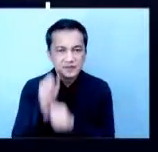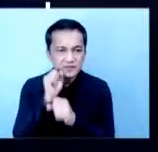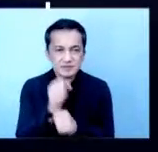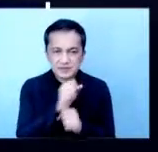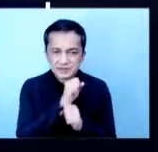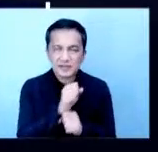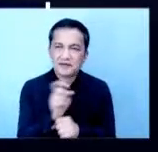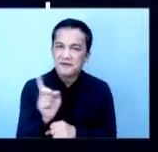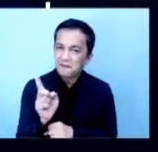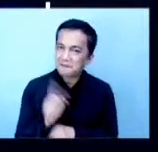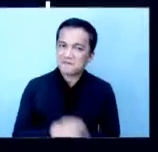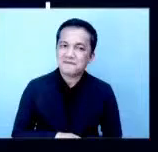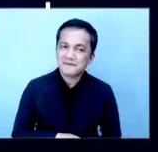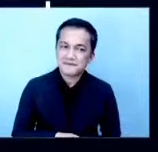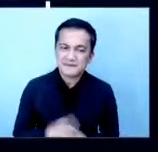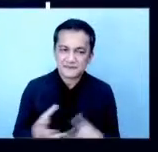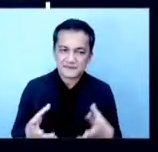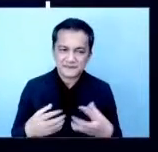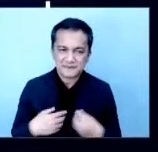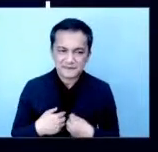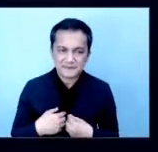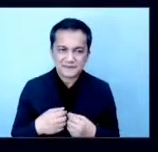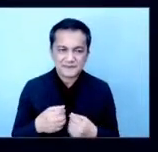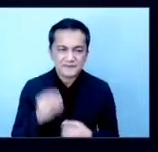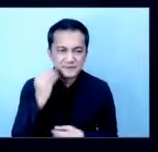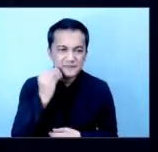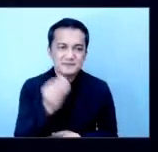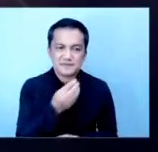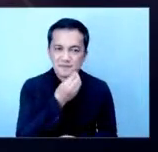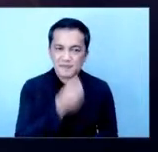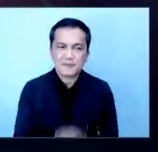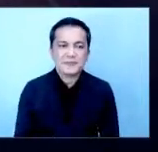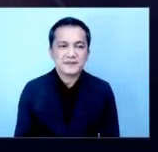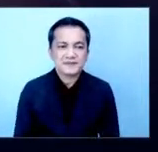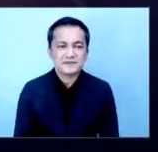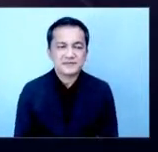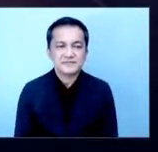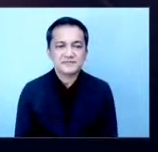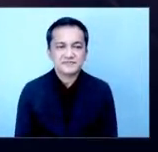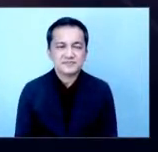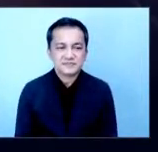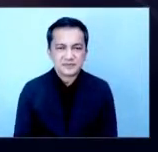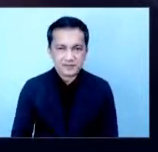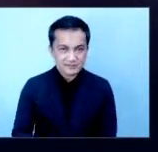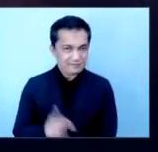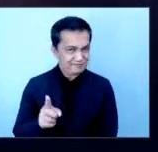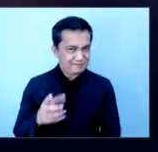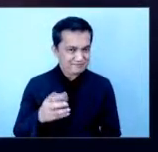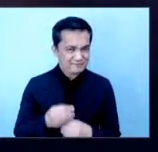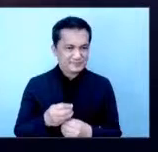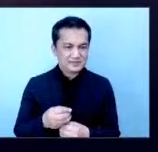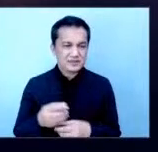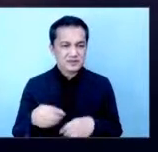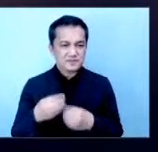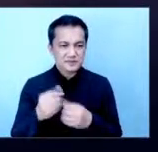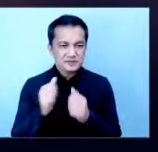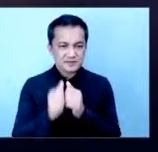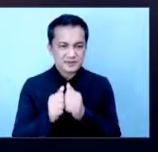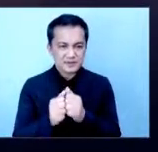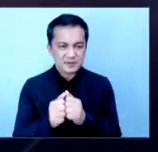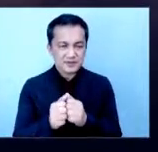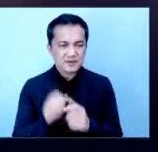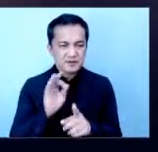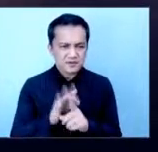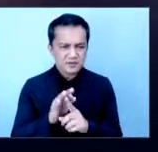Alden nang tanggapin niya ang bulaklak. Hindi lang yan, binigyang kahulugan din ng kanilang fans ang